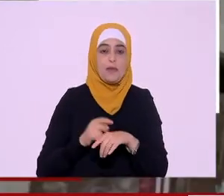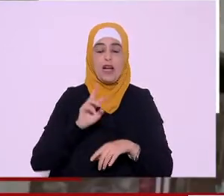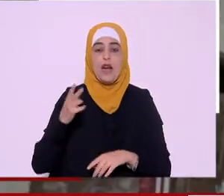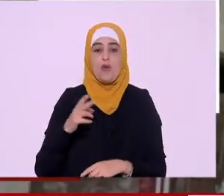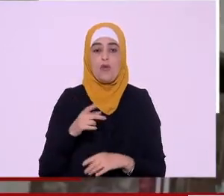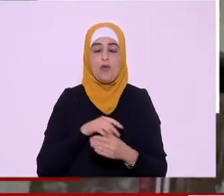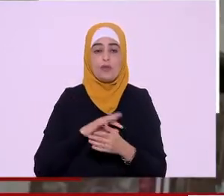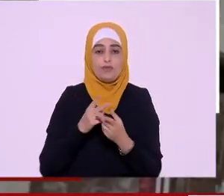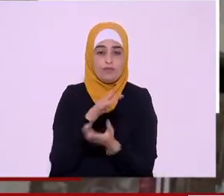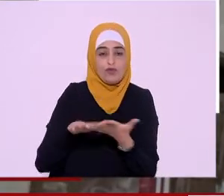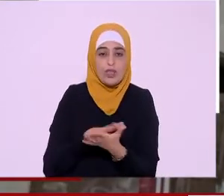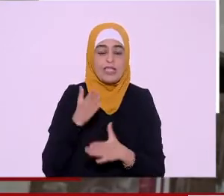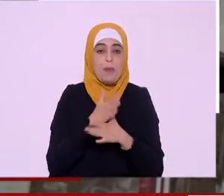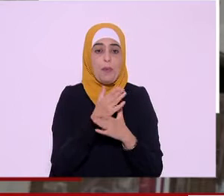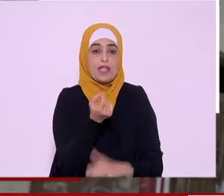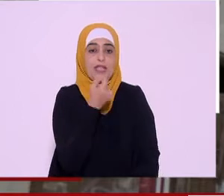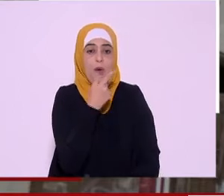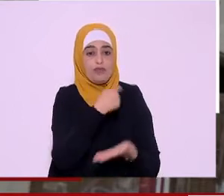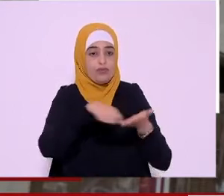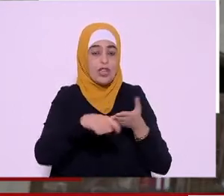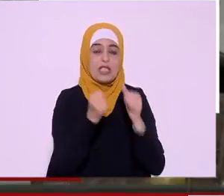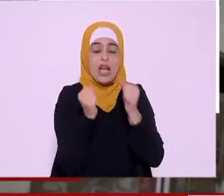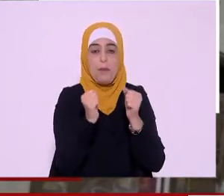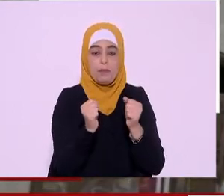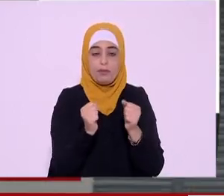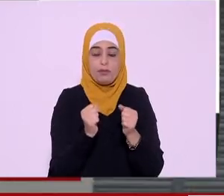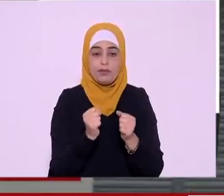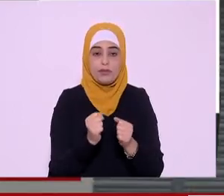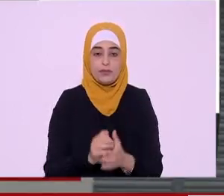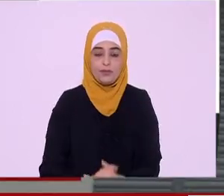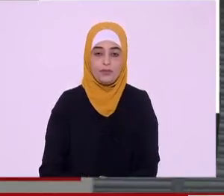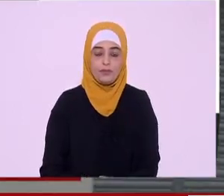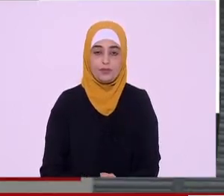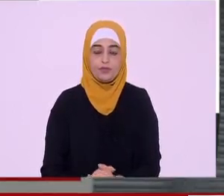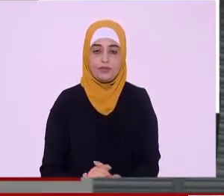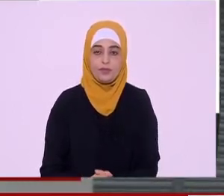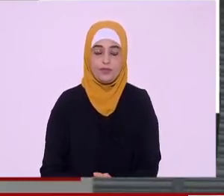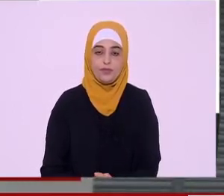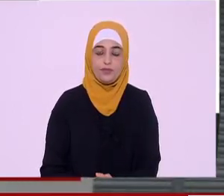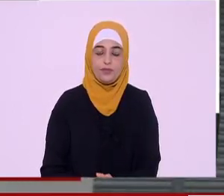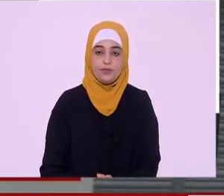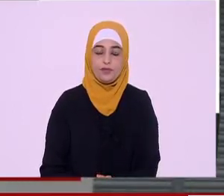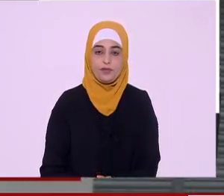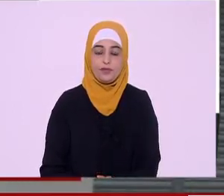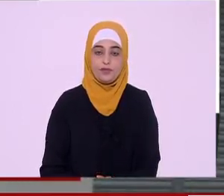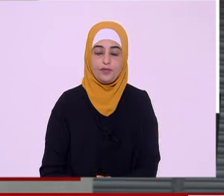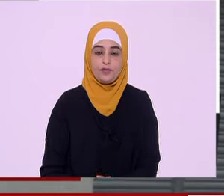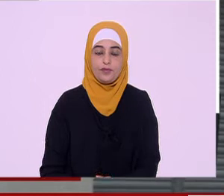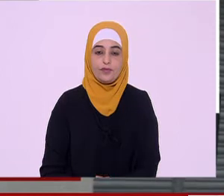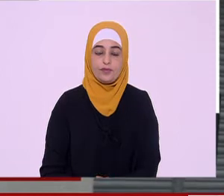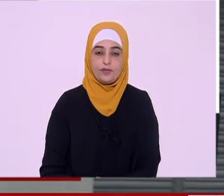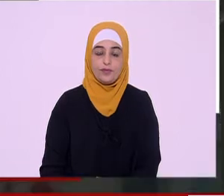يفقدون أعصابهم بسبب عدم قدرتهم على الحصول على الأدوية. هذه